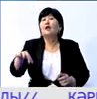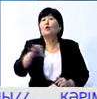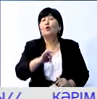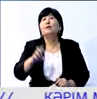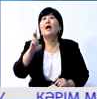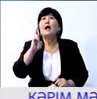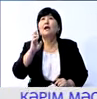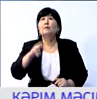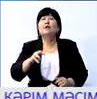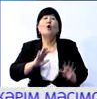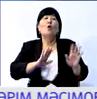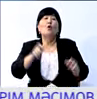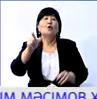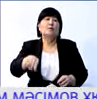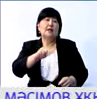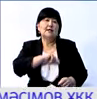облысының әкімінің орынбасары.